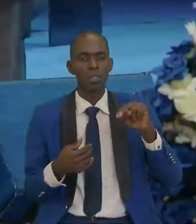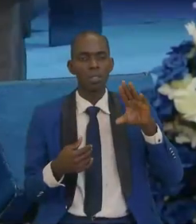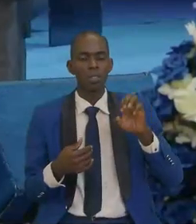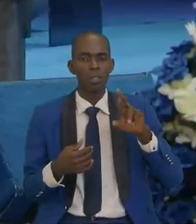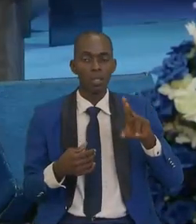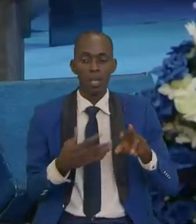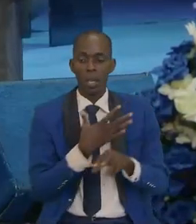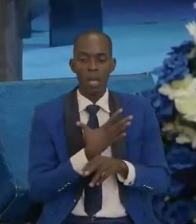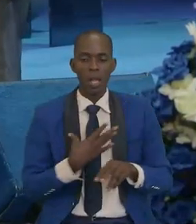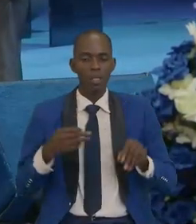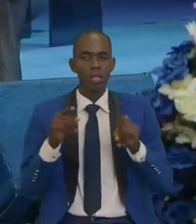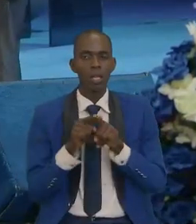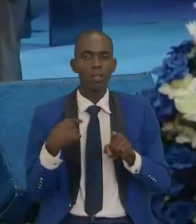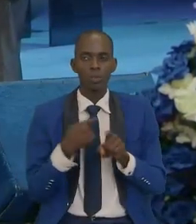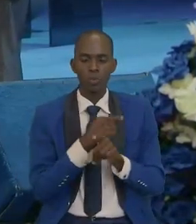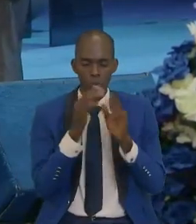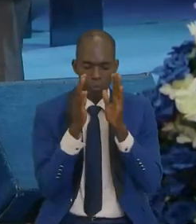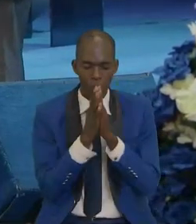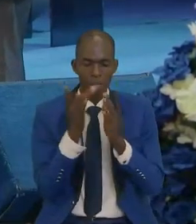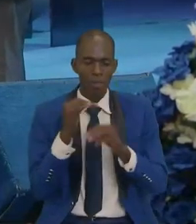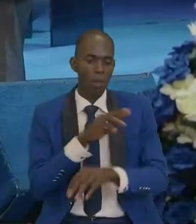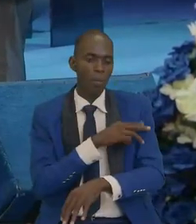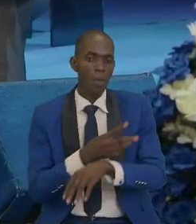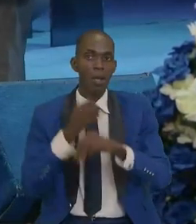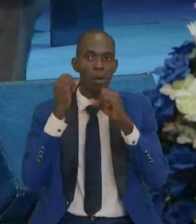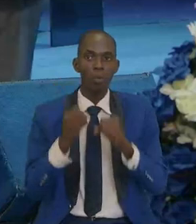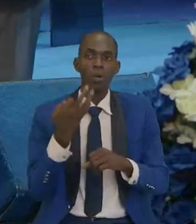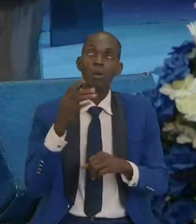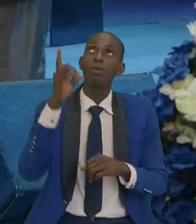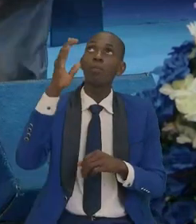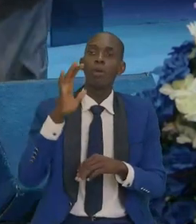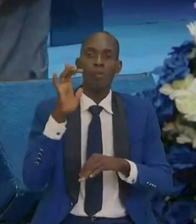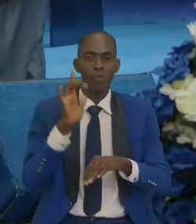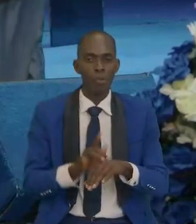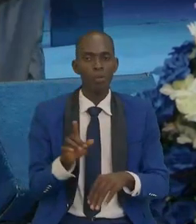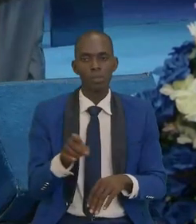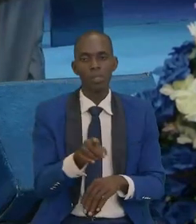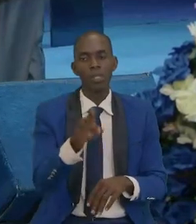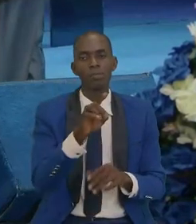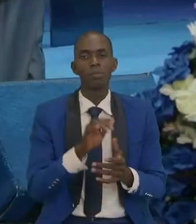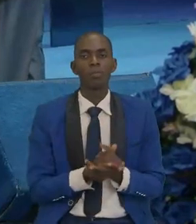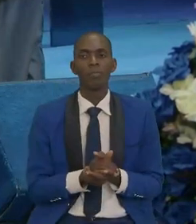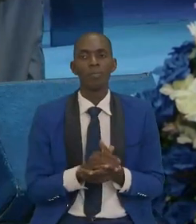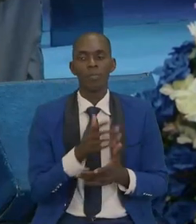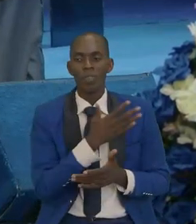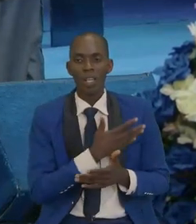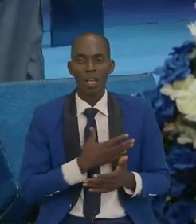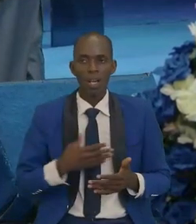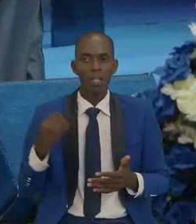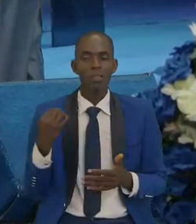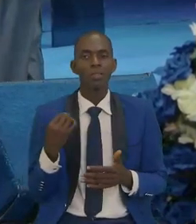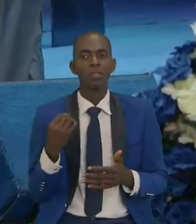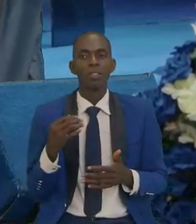On a vu ceux qui avaient le cancer et comme nous avons prié, la toute puissance de Dieu